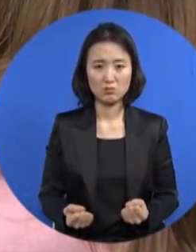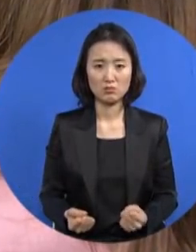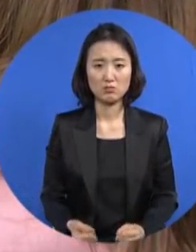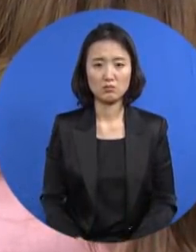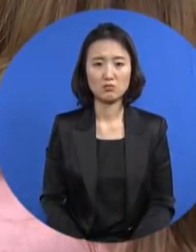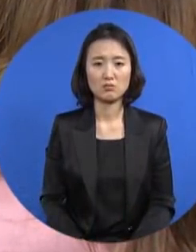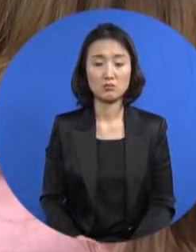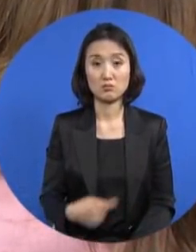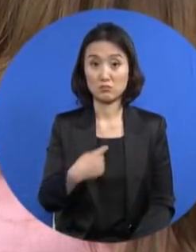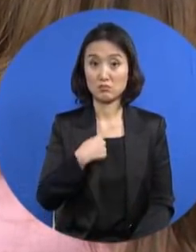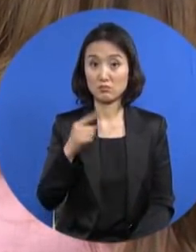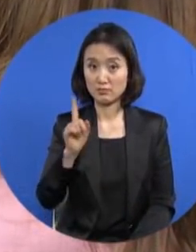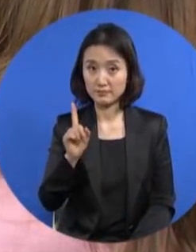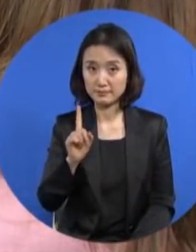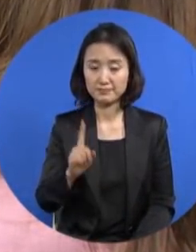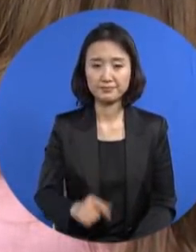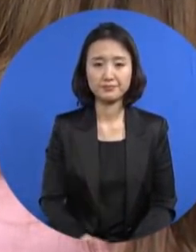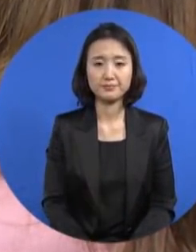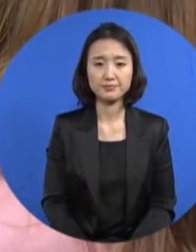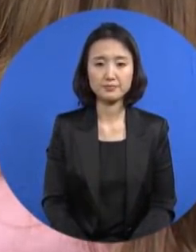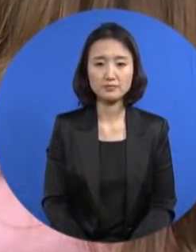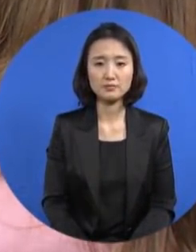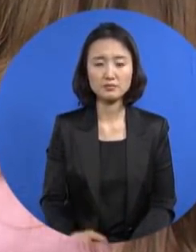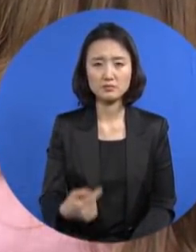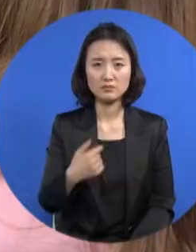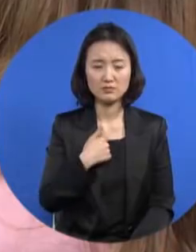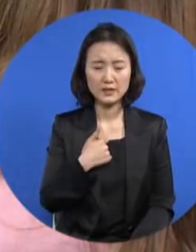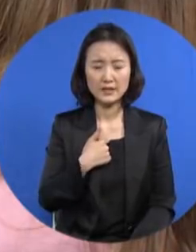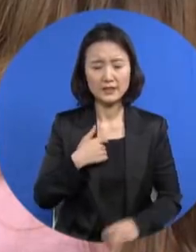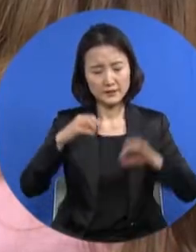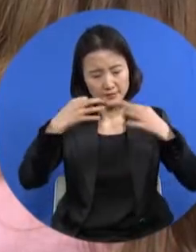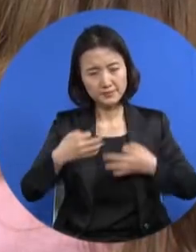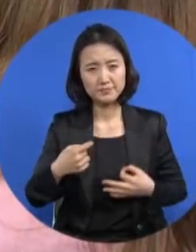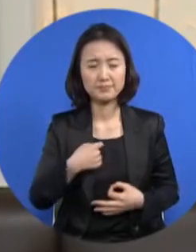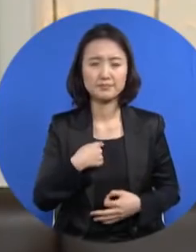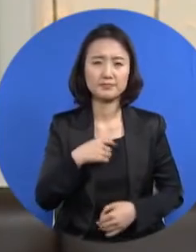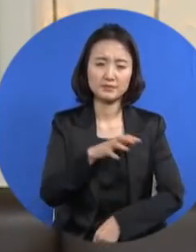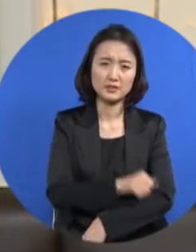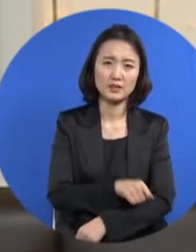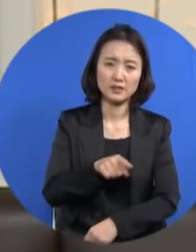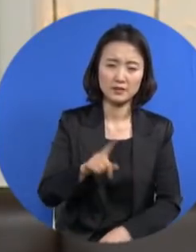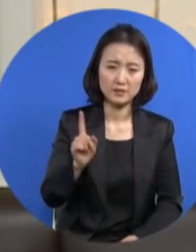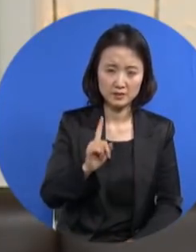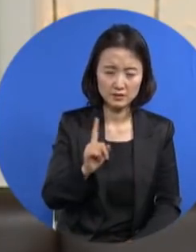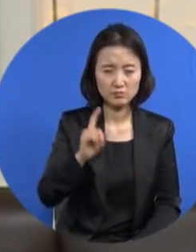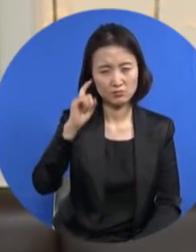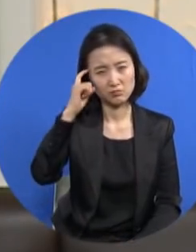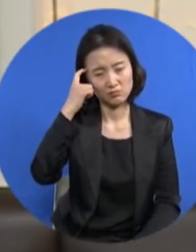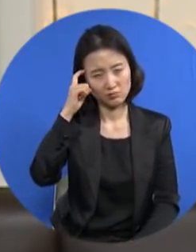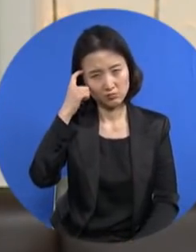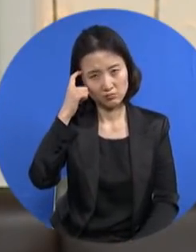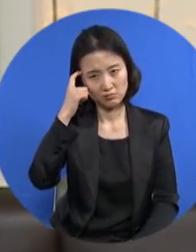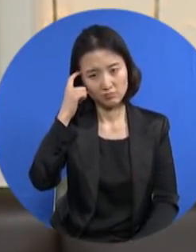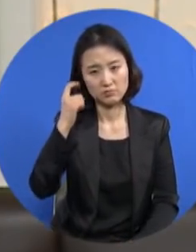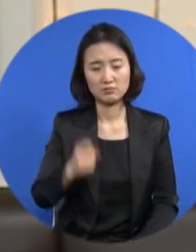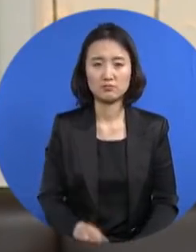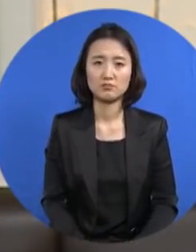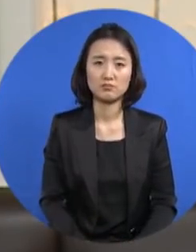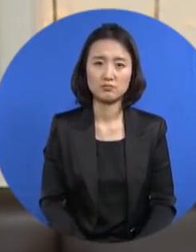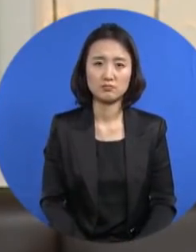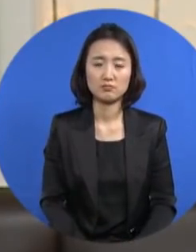저는 제가 제 안에서 찾으려고 노력을 했어요. 남한테서 안 찾고. 그래서